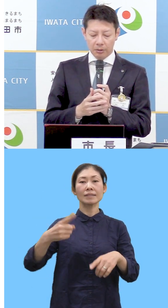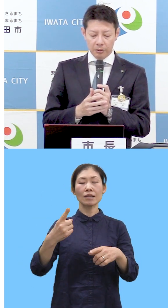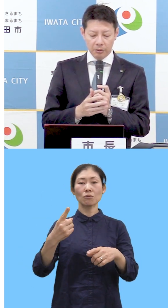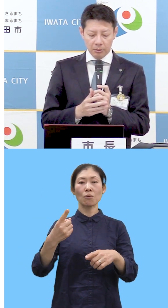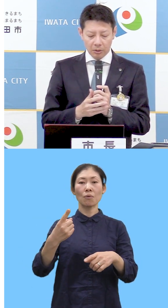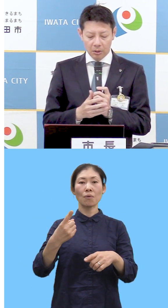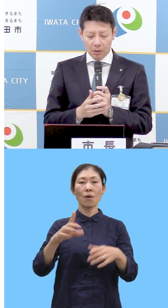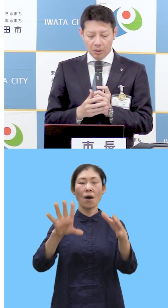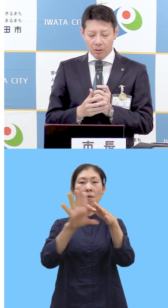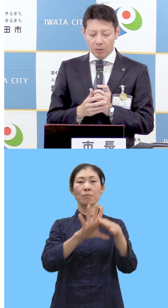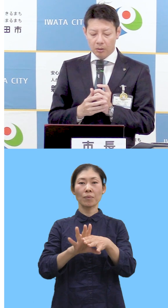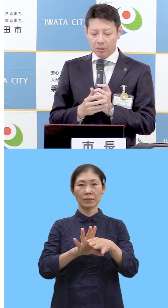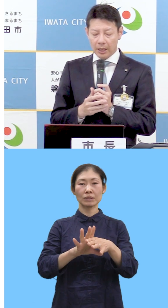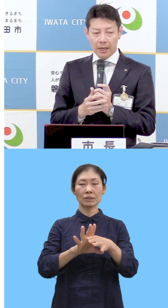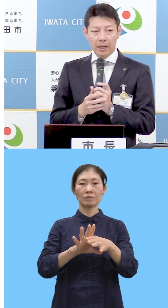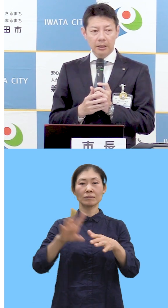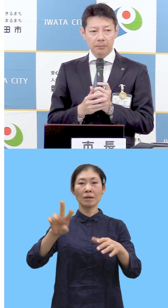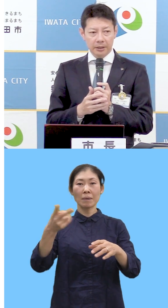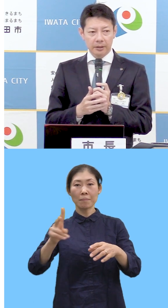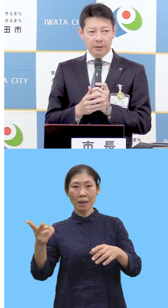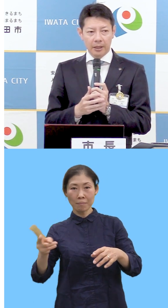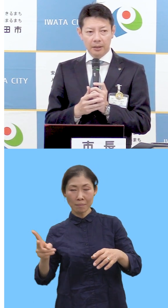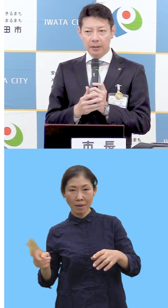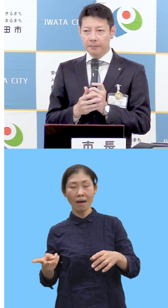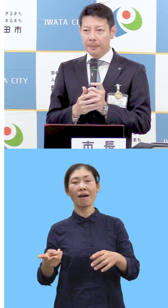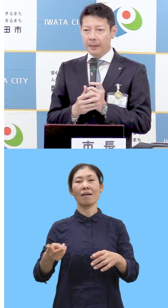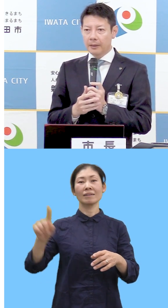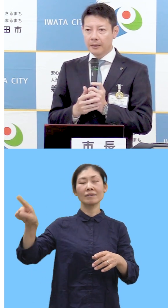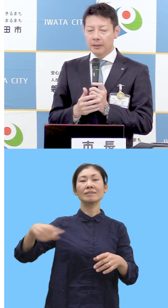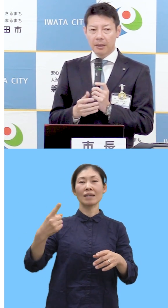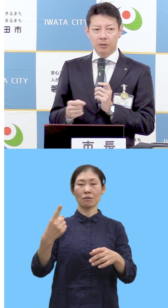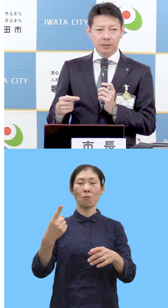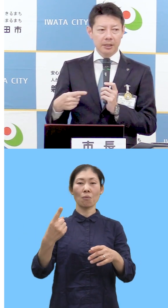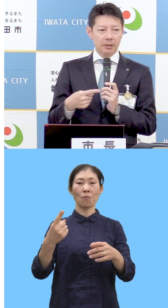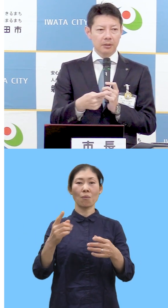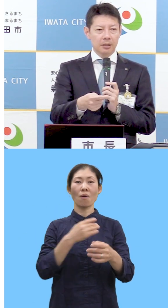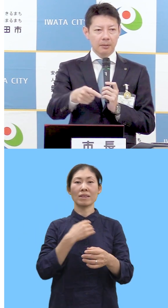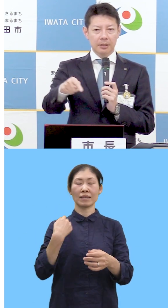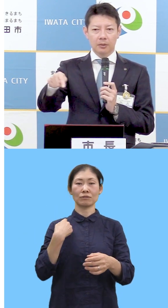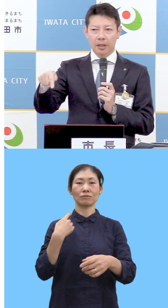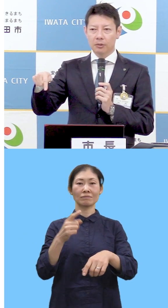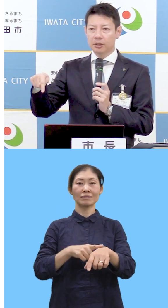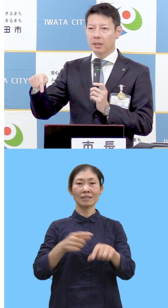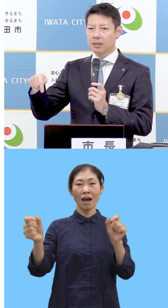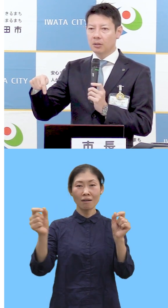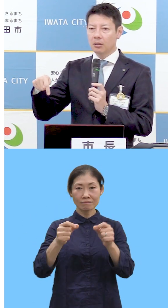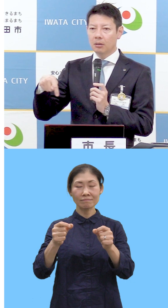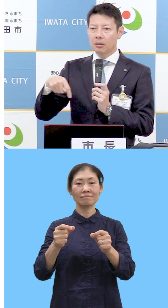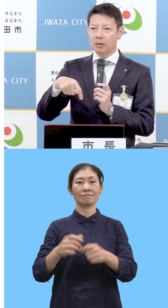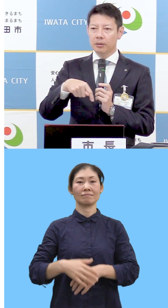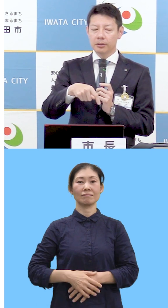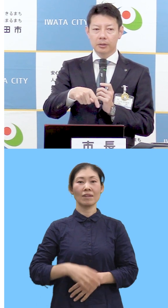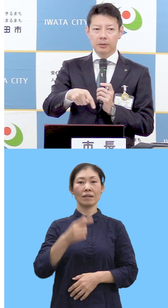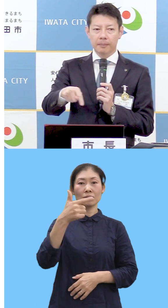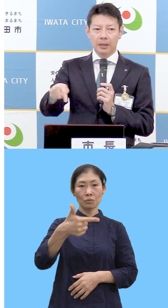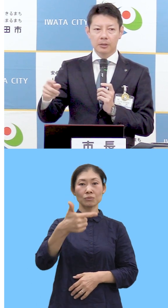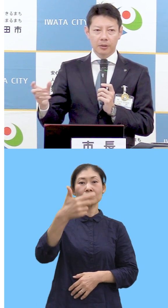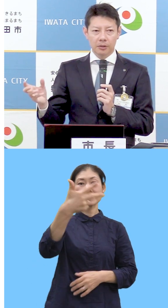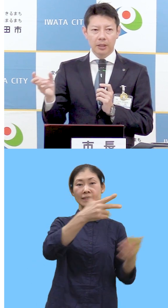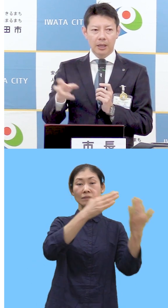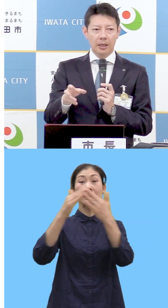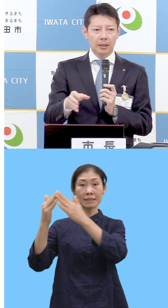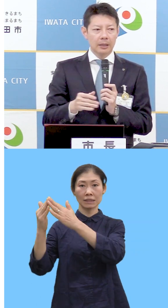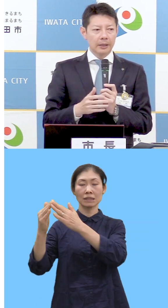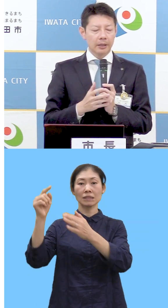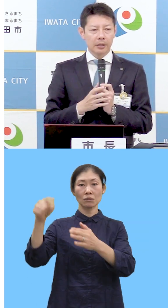られるということがあります。今六種町で運営してますので、六種町のそ